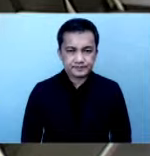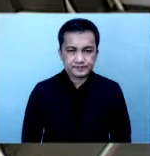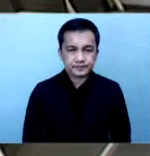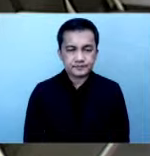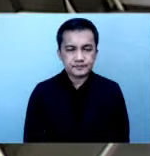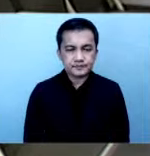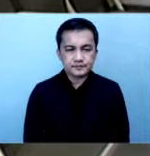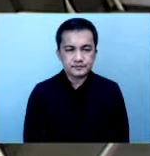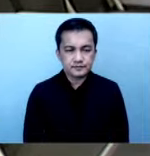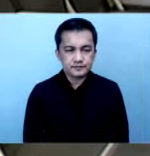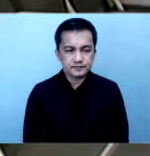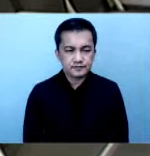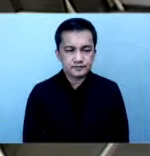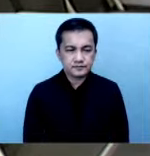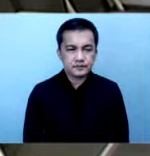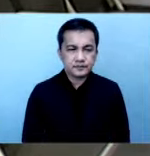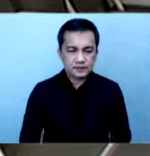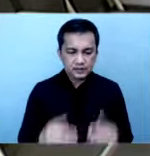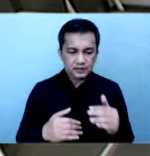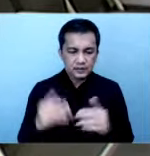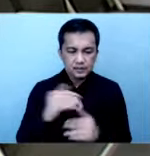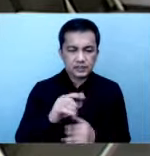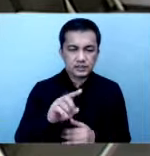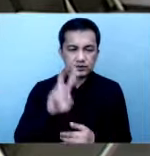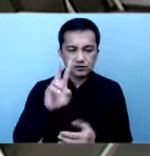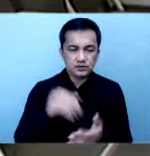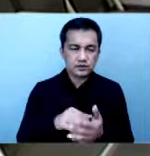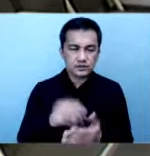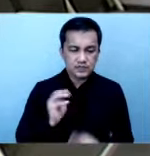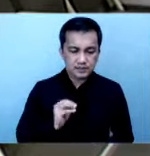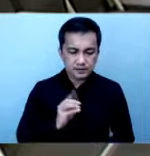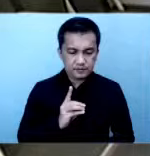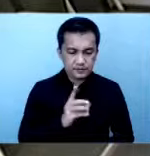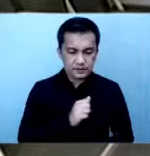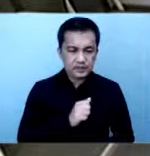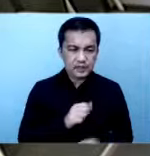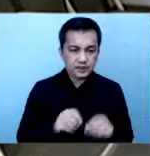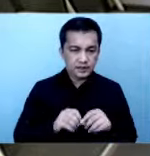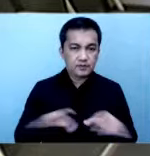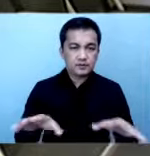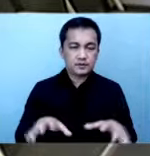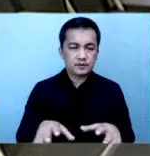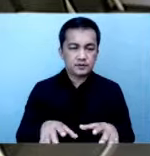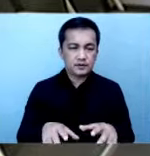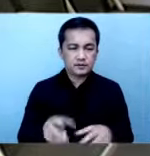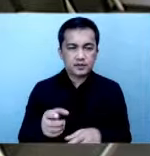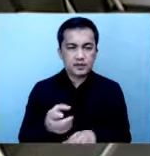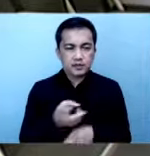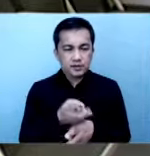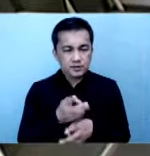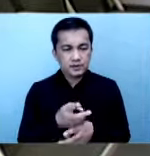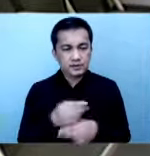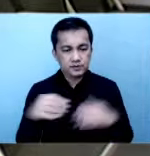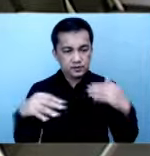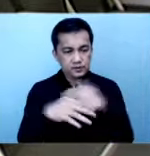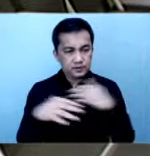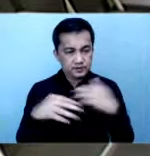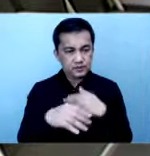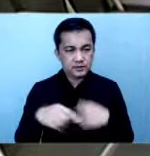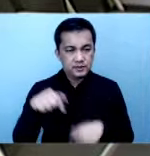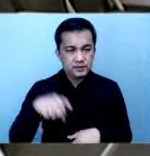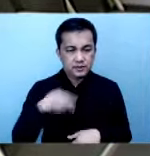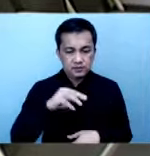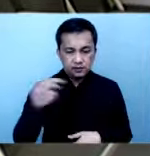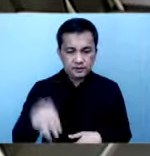Bok, higit 2,000 MMDA personal naman ang ipakakalat para magmando ng trapiko dito sa Metro Manila